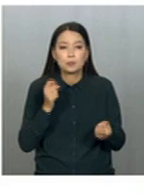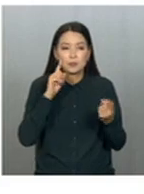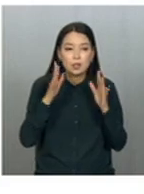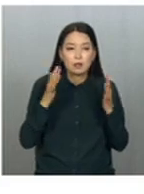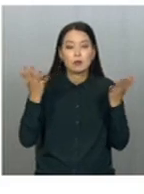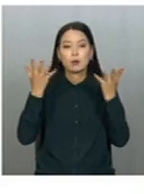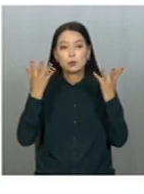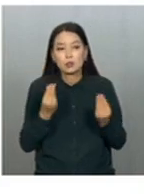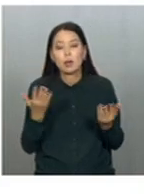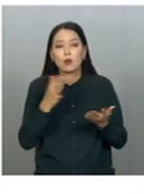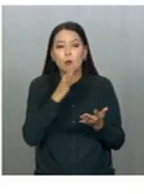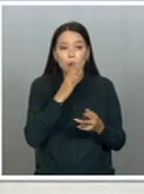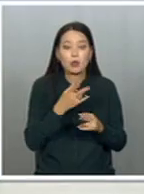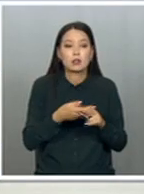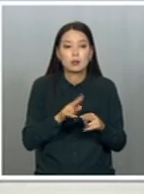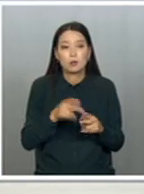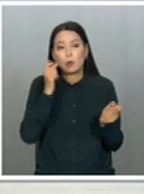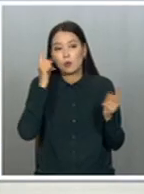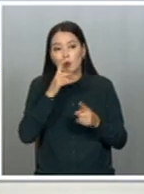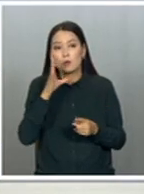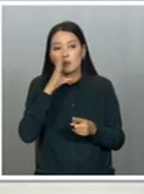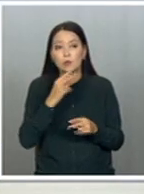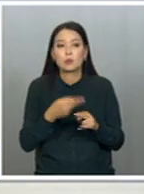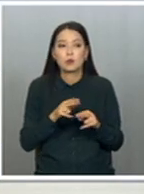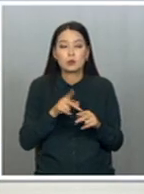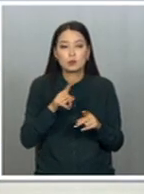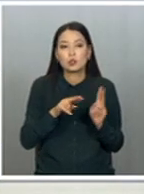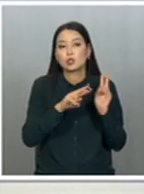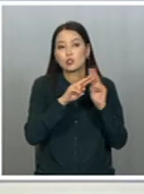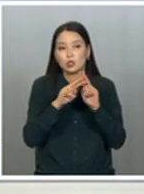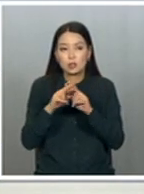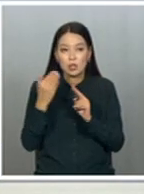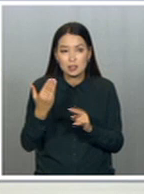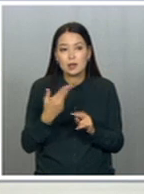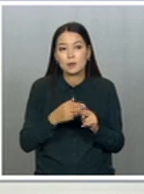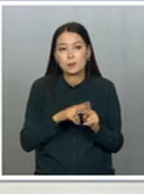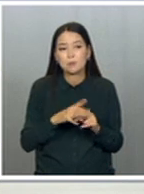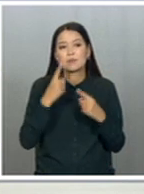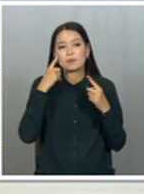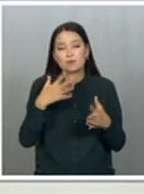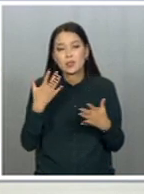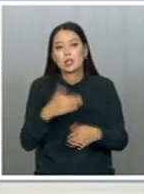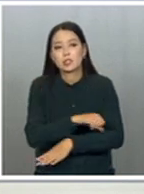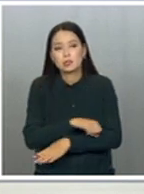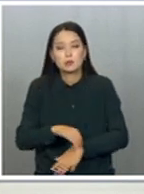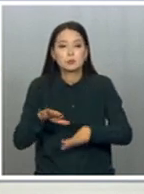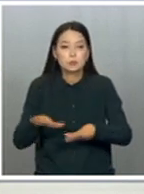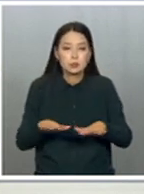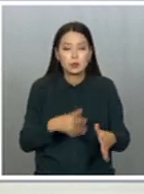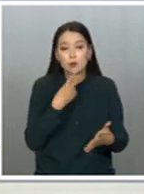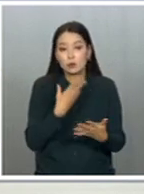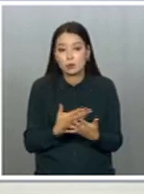аласыздар. Сонымен қатар картада шоқ жұлдыздар да берілген. Шоқ жұлдыздардың нақты шекаралары бөлініп